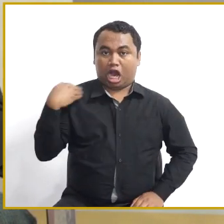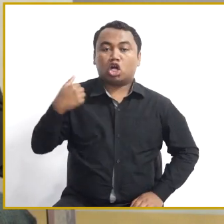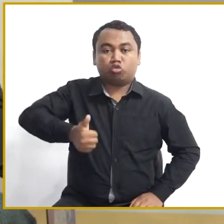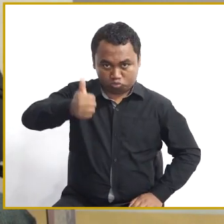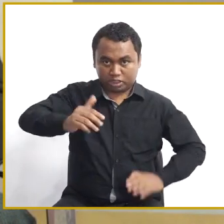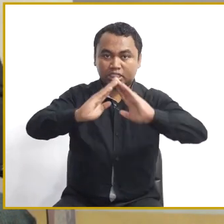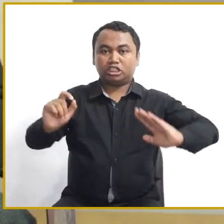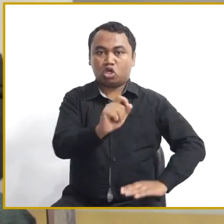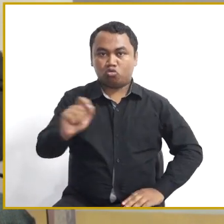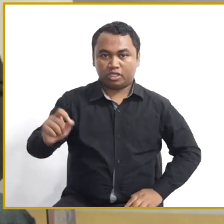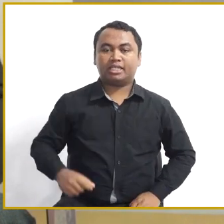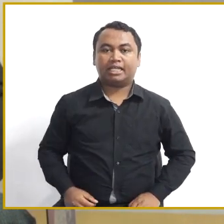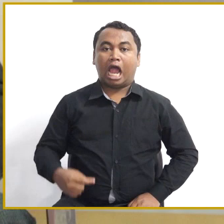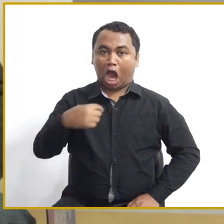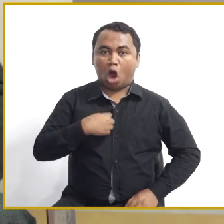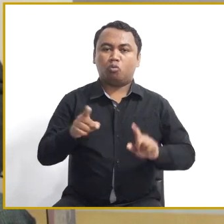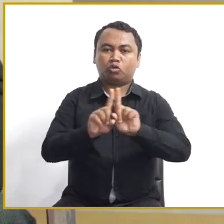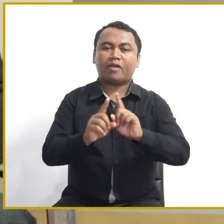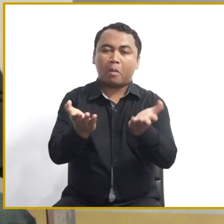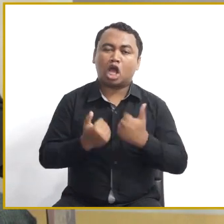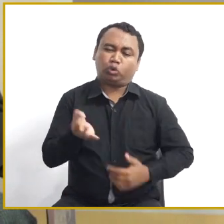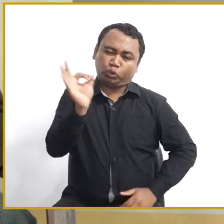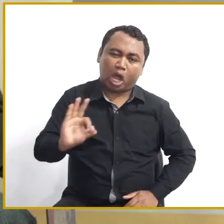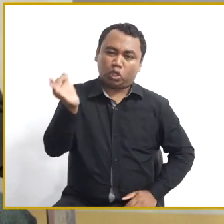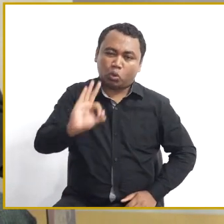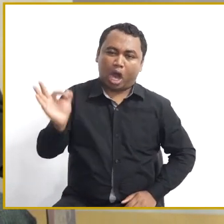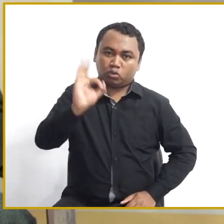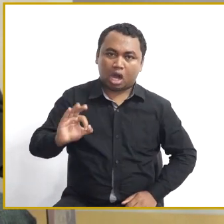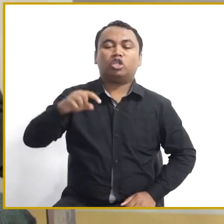avy dia tsy afaka hitondra an'izay viny zay